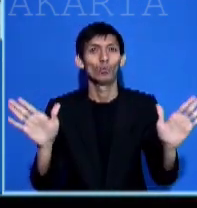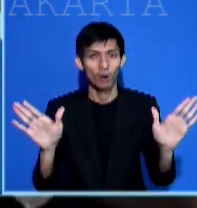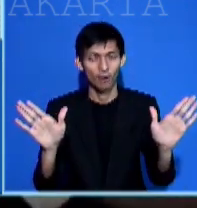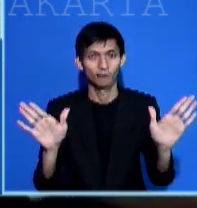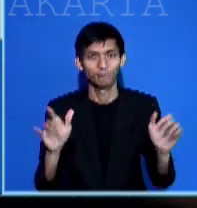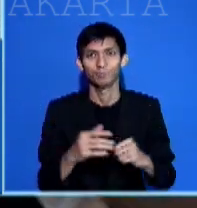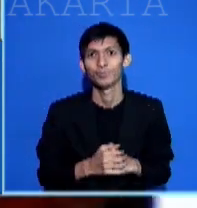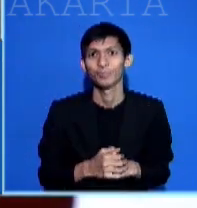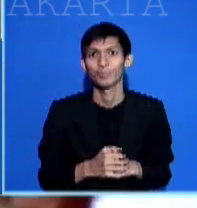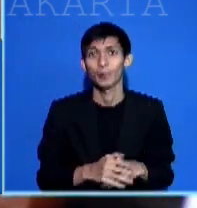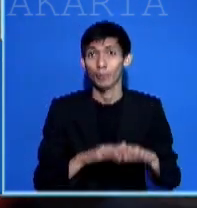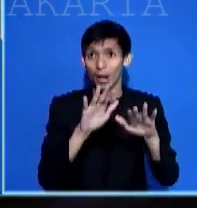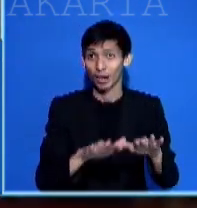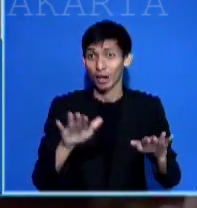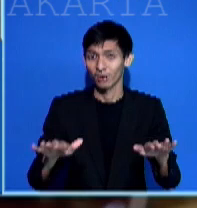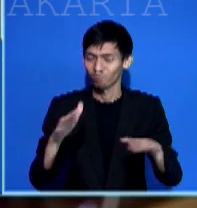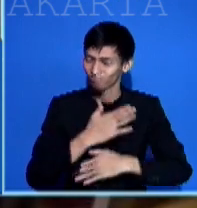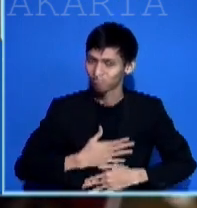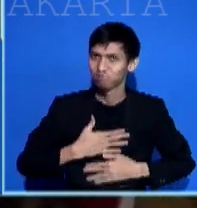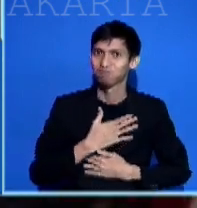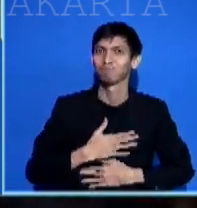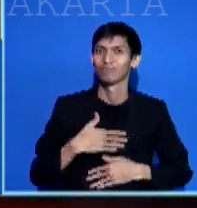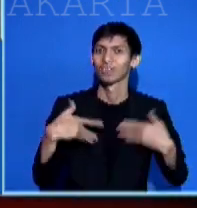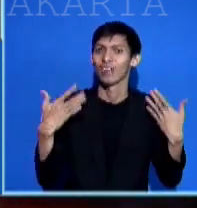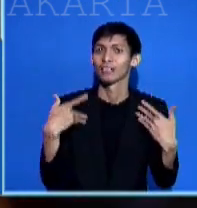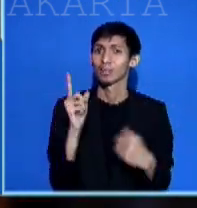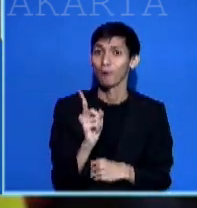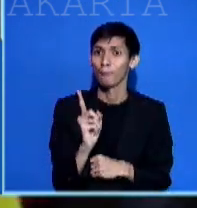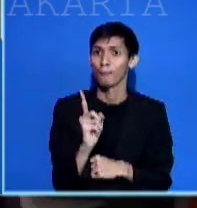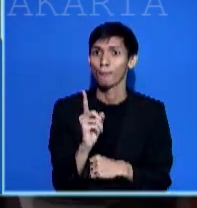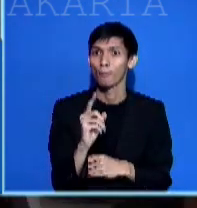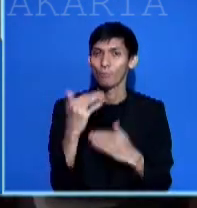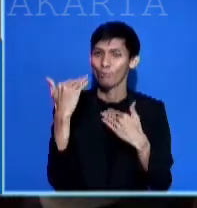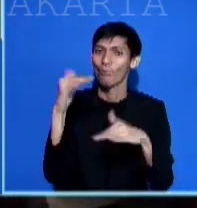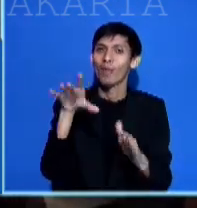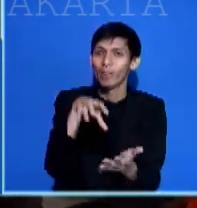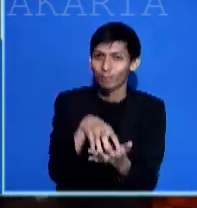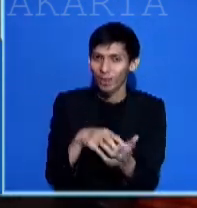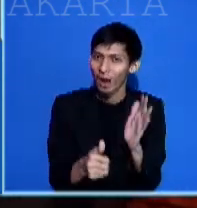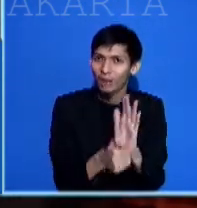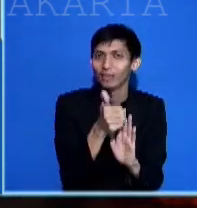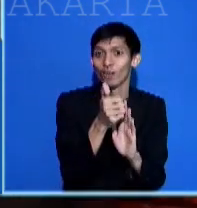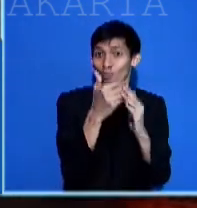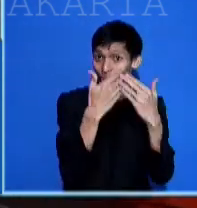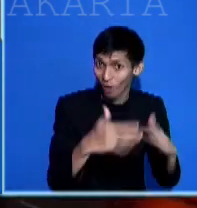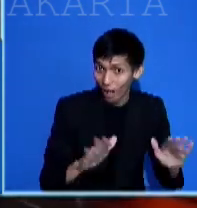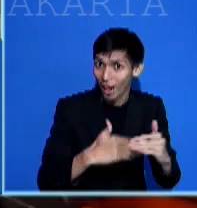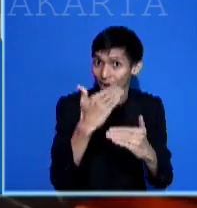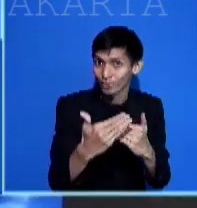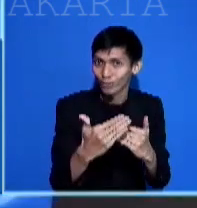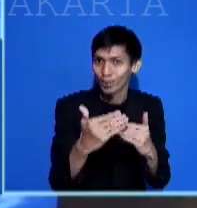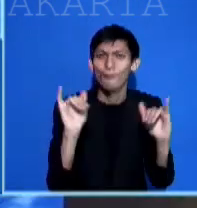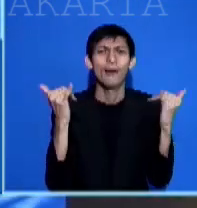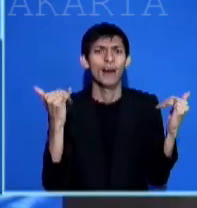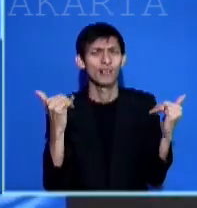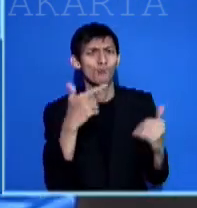anak-anak bisa senang karena ada posisi di mall setelah selesai anak-anak bisa bermain-main di